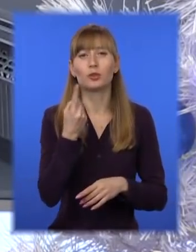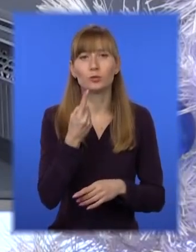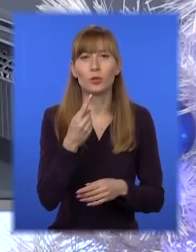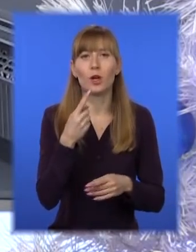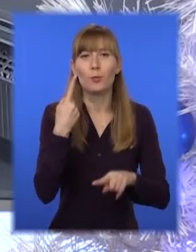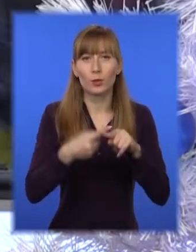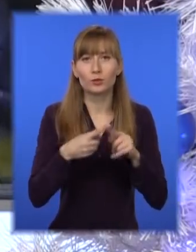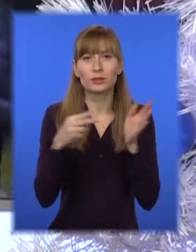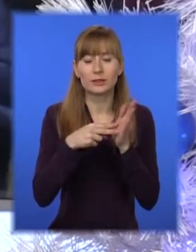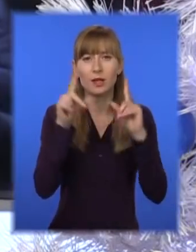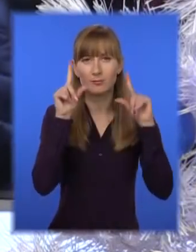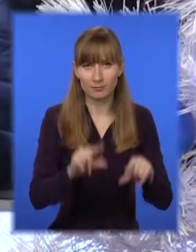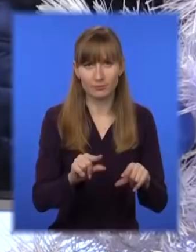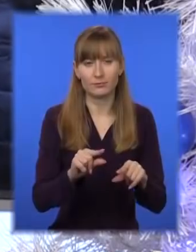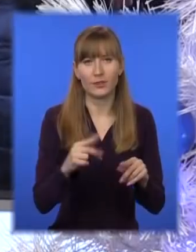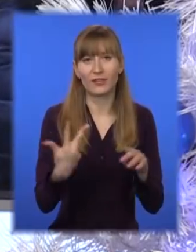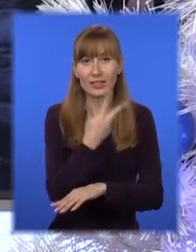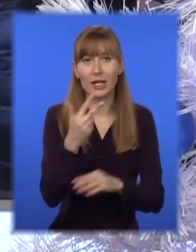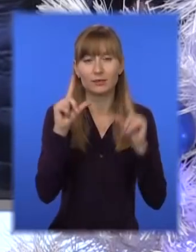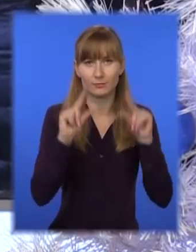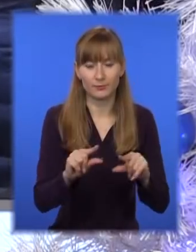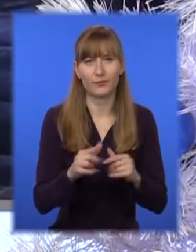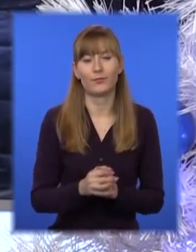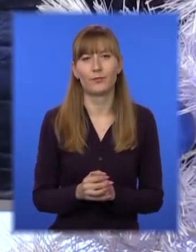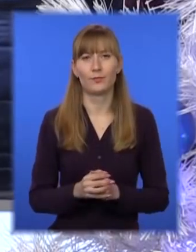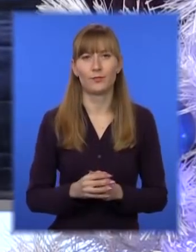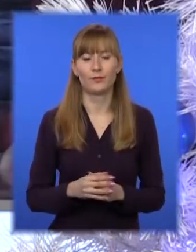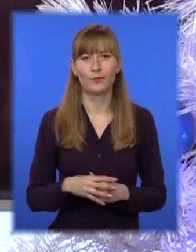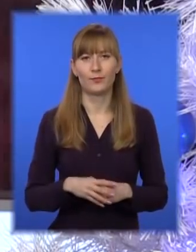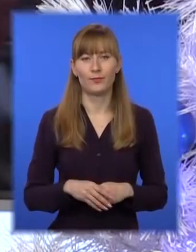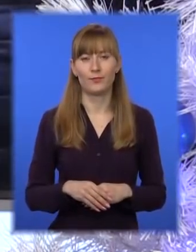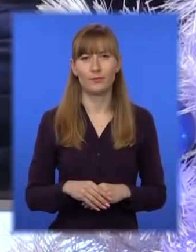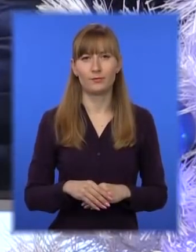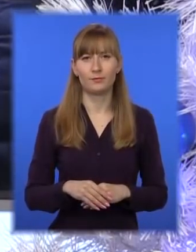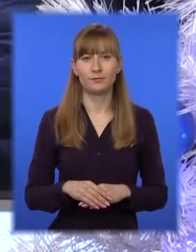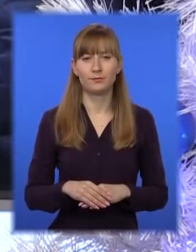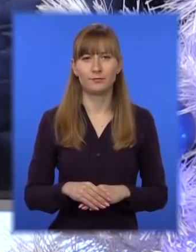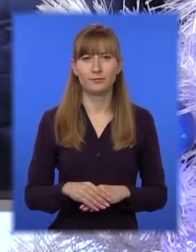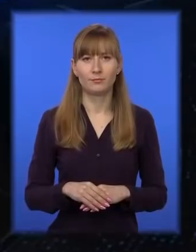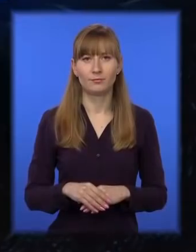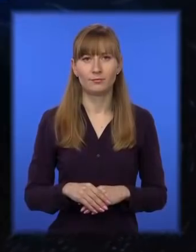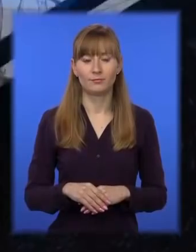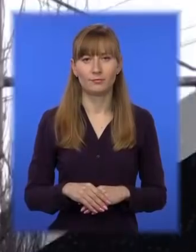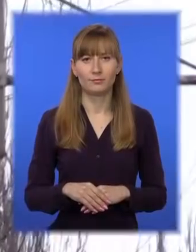ще втричі дешевший, проїхались на нових білоруських автобусах Олена Трунова.